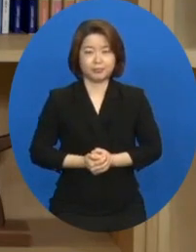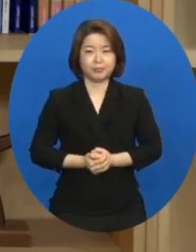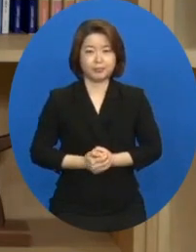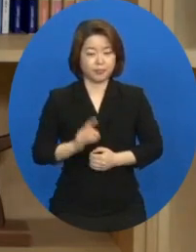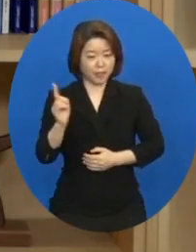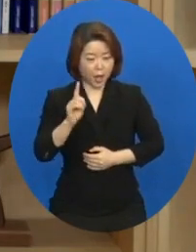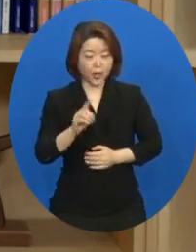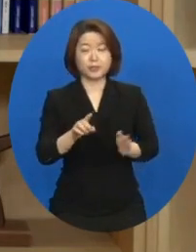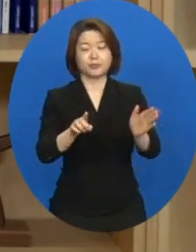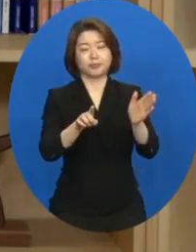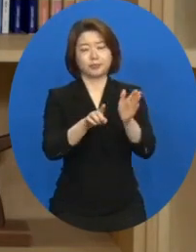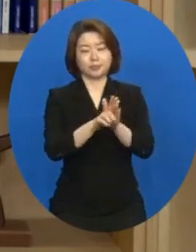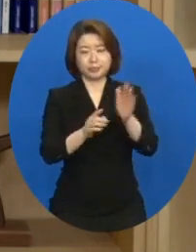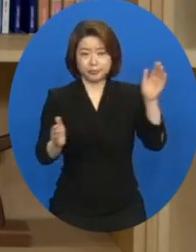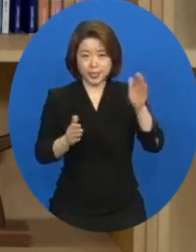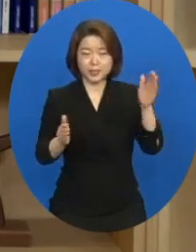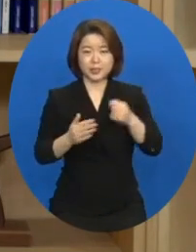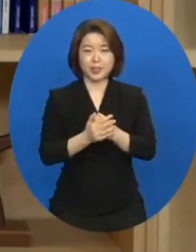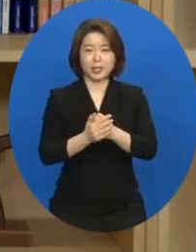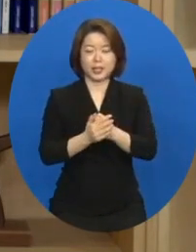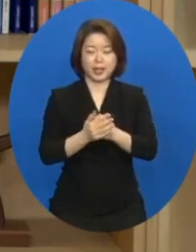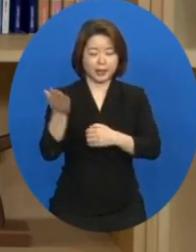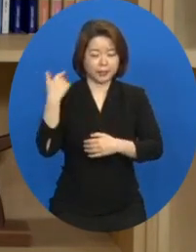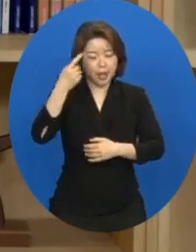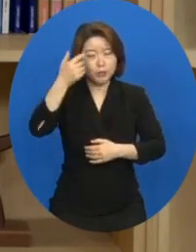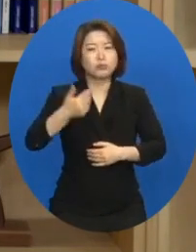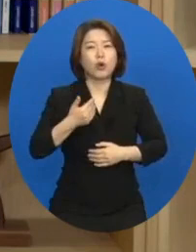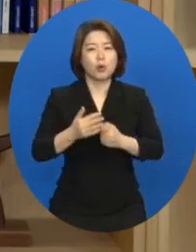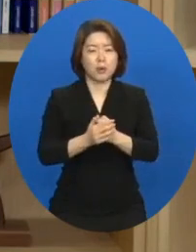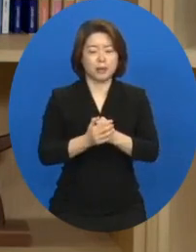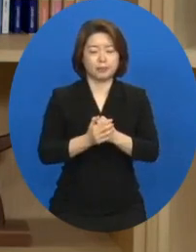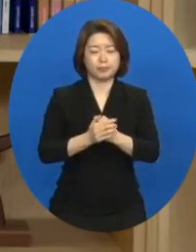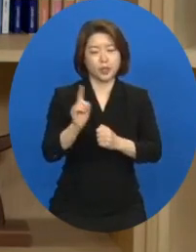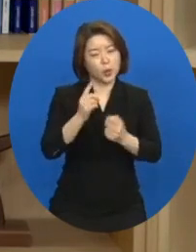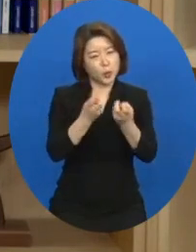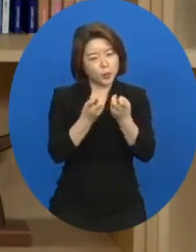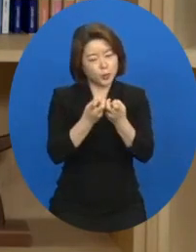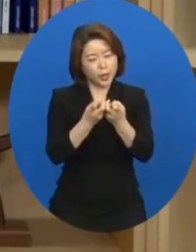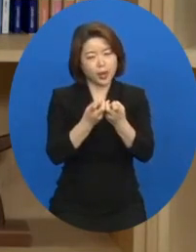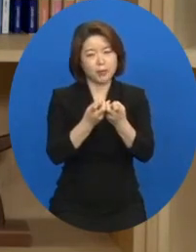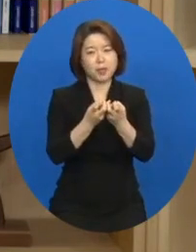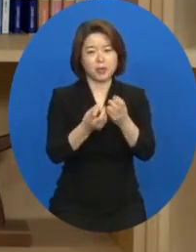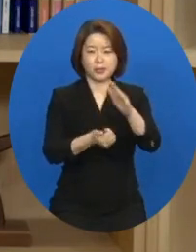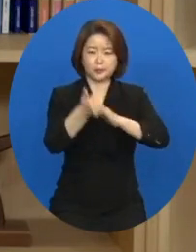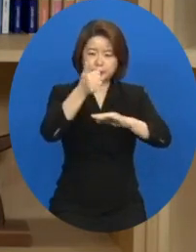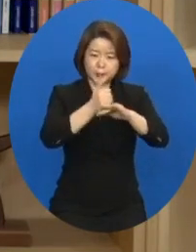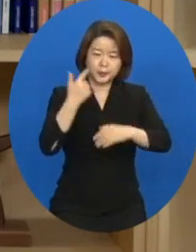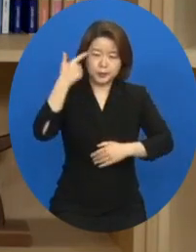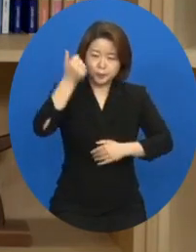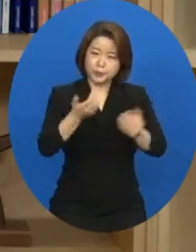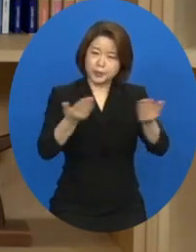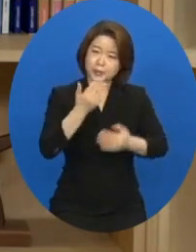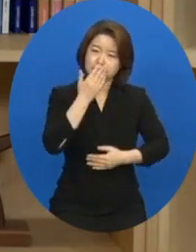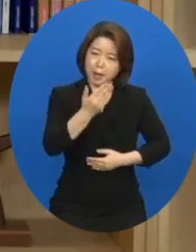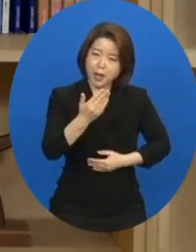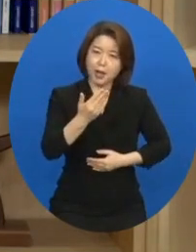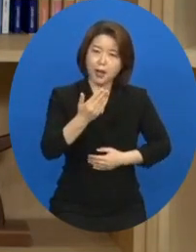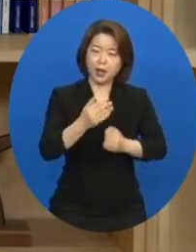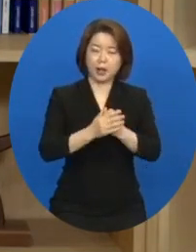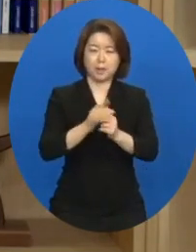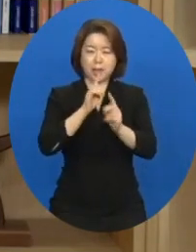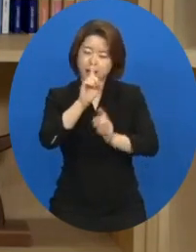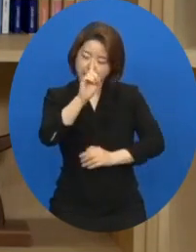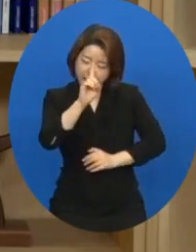어느 신 학생의 저에게 어떻게 하면 성공적인 목회를 할 수 있겠는지 말씀을 한